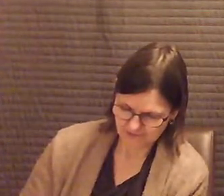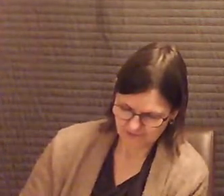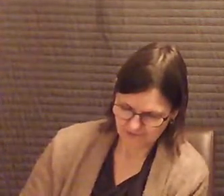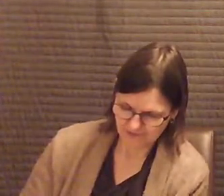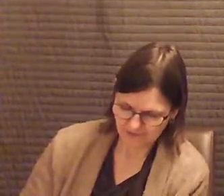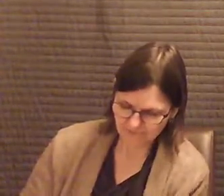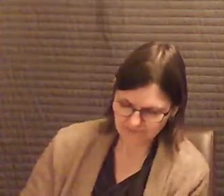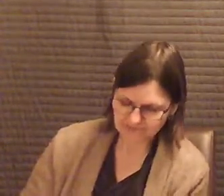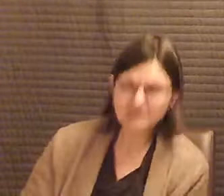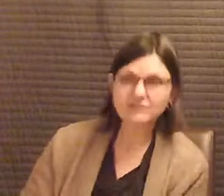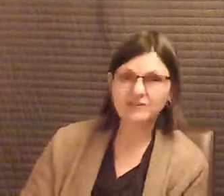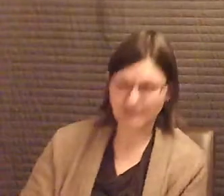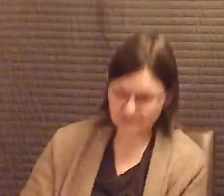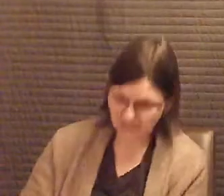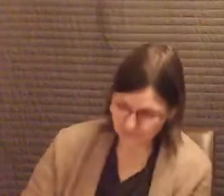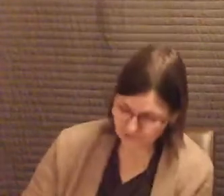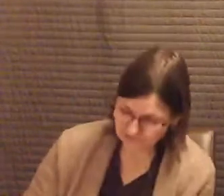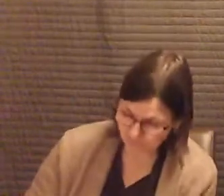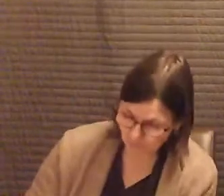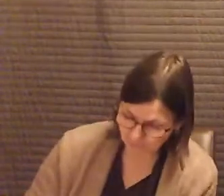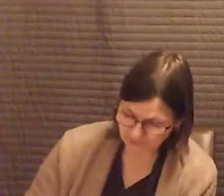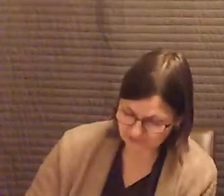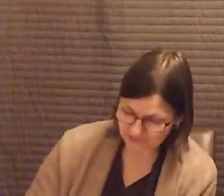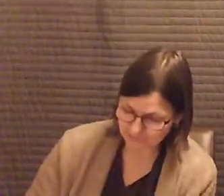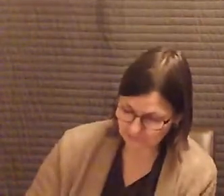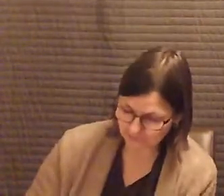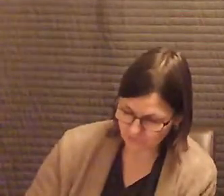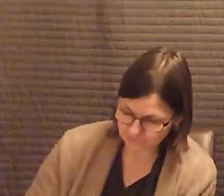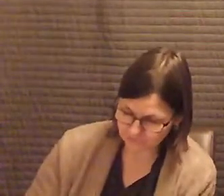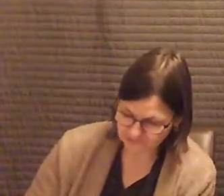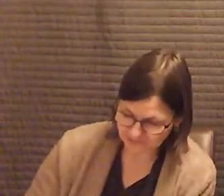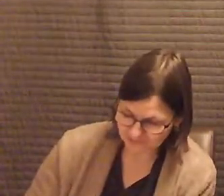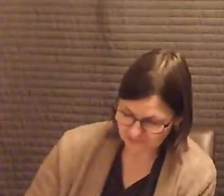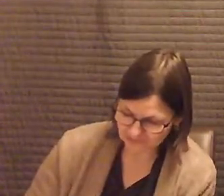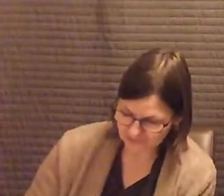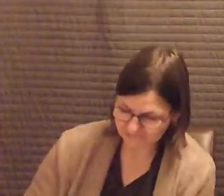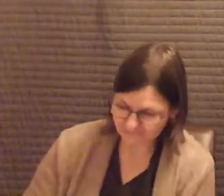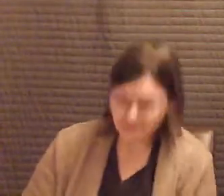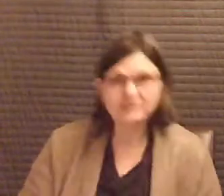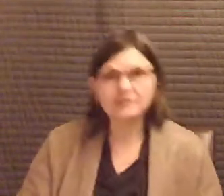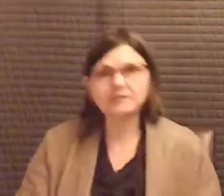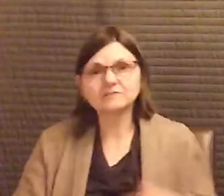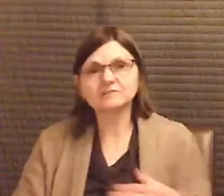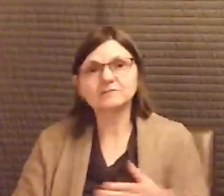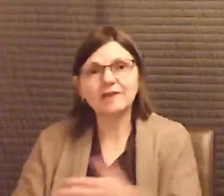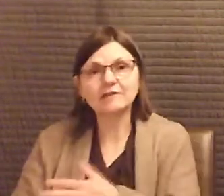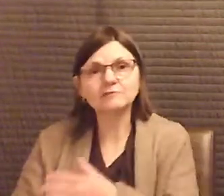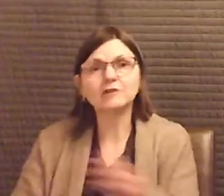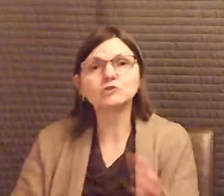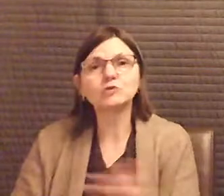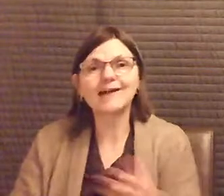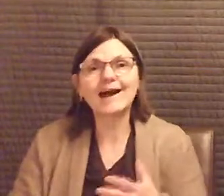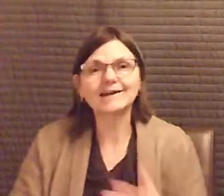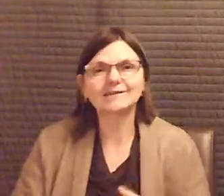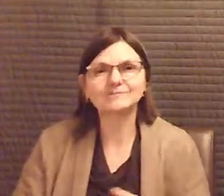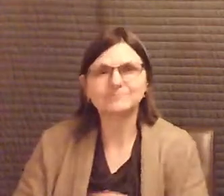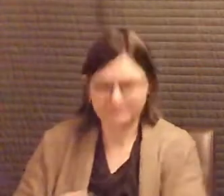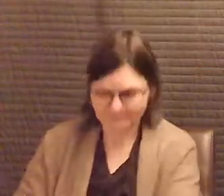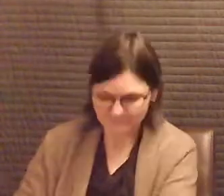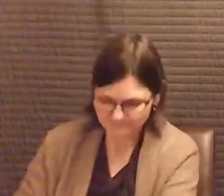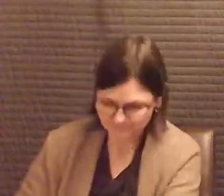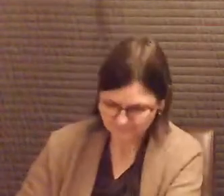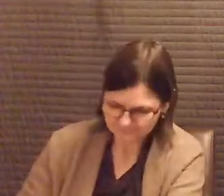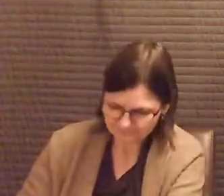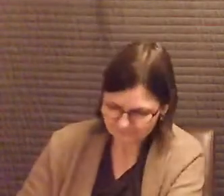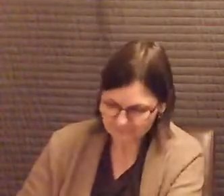one another even is 23 staat de ammonieten gewoon file namelijk de bewoners van de zee gewerkt aan zie is de vijanden van de nu elkaar helemaal